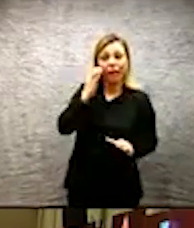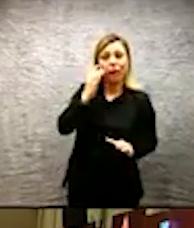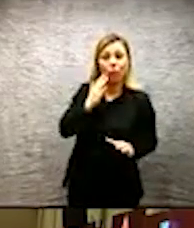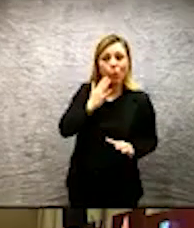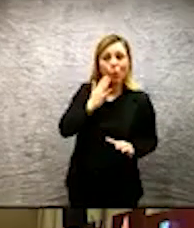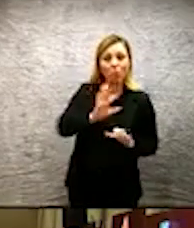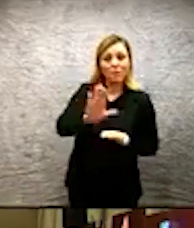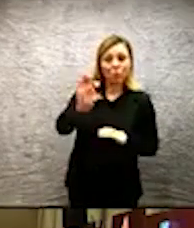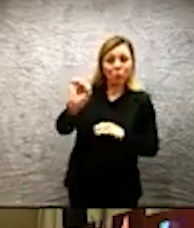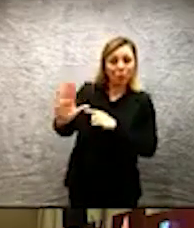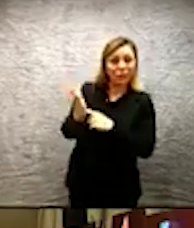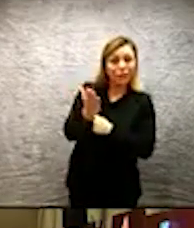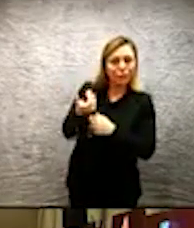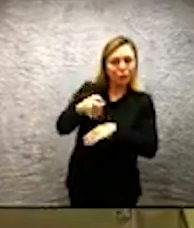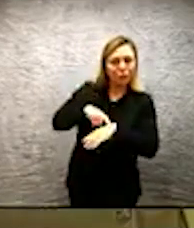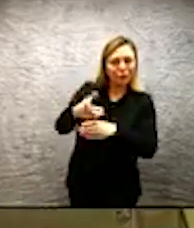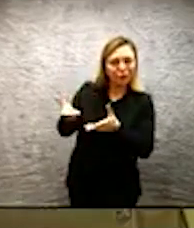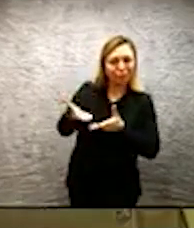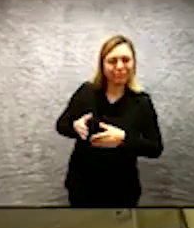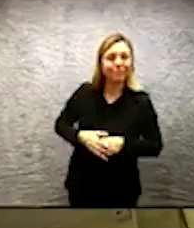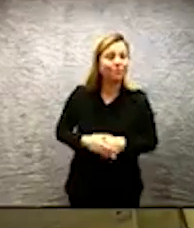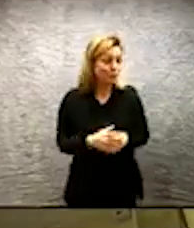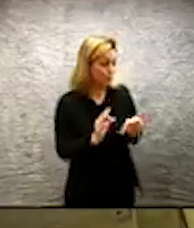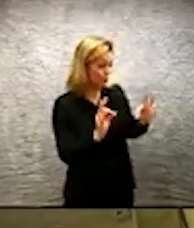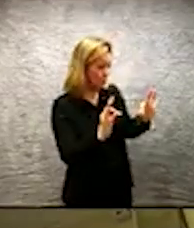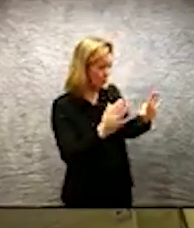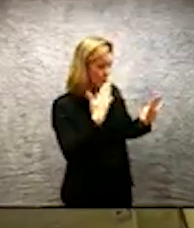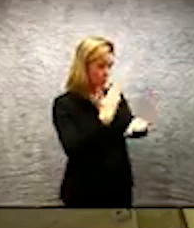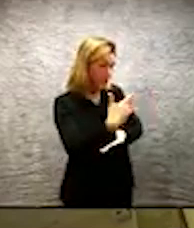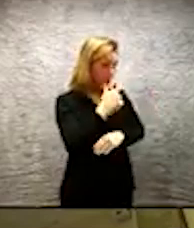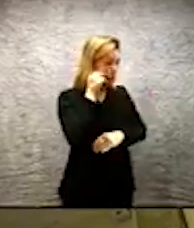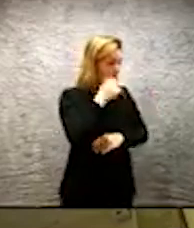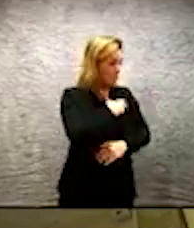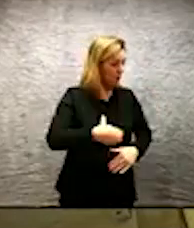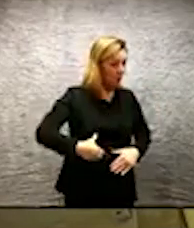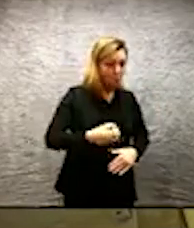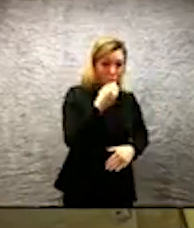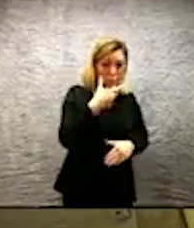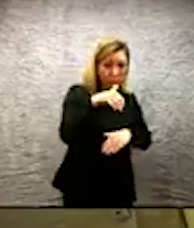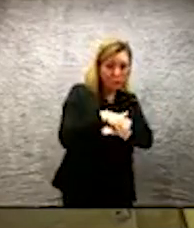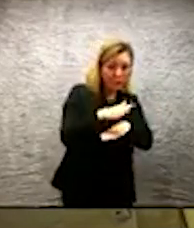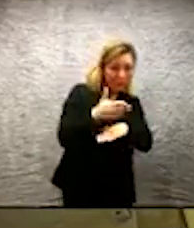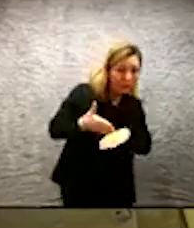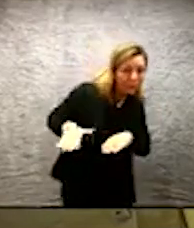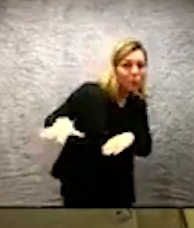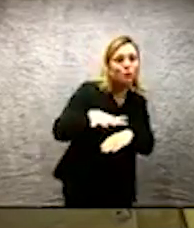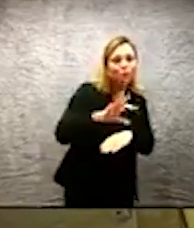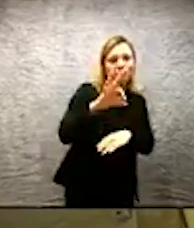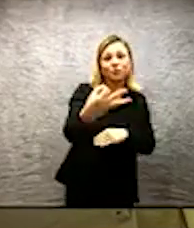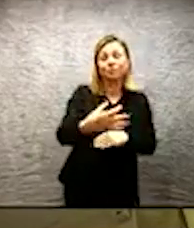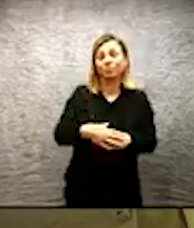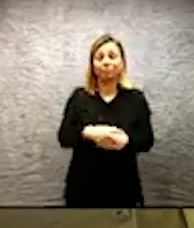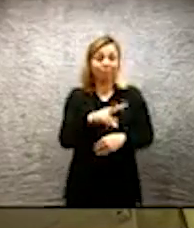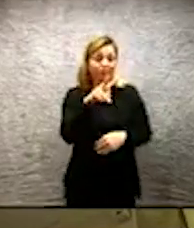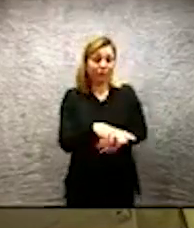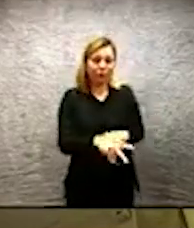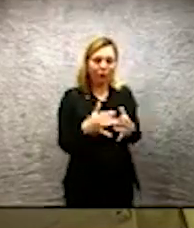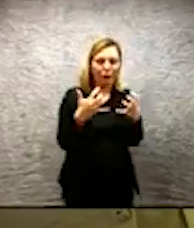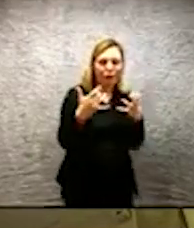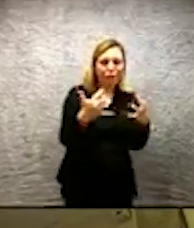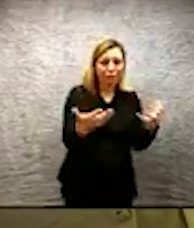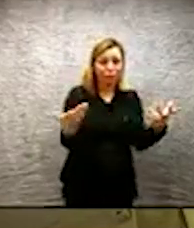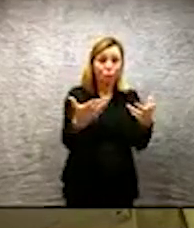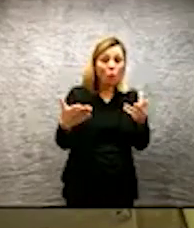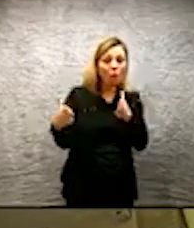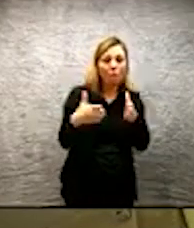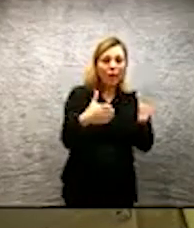de ce pas. Tout à fait. Merci, Monsieur le maire. Bonsoir à tous. En effet, soucieuse d'accompagner le